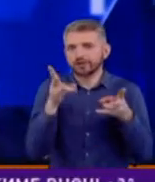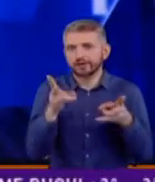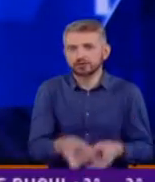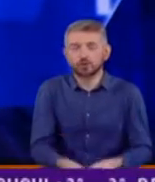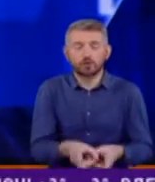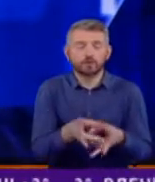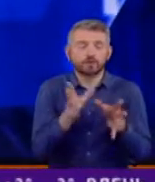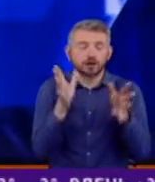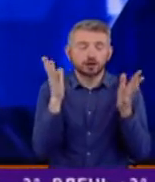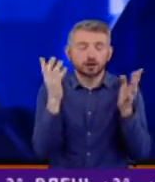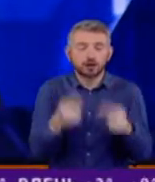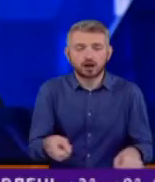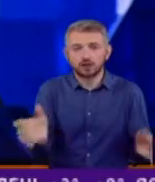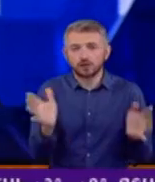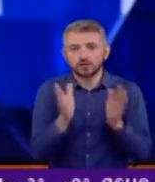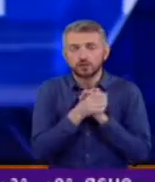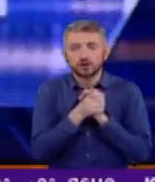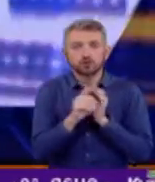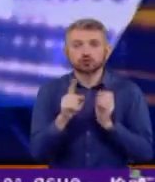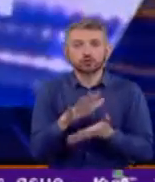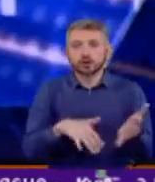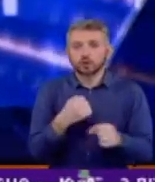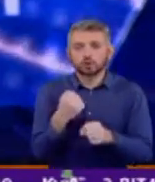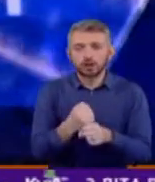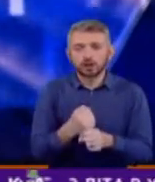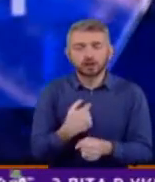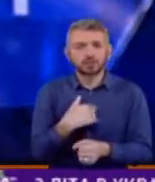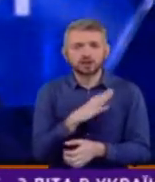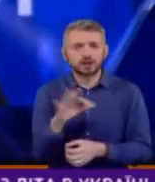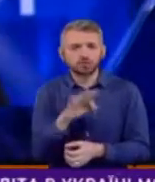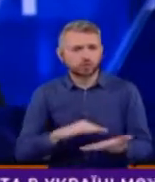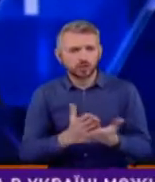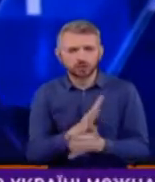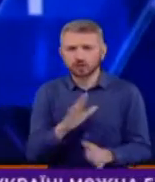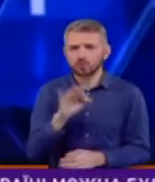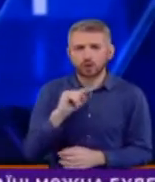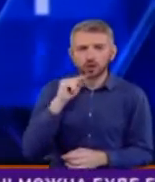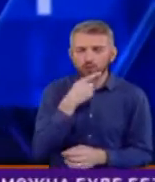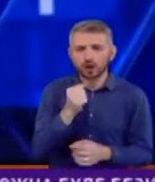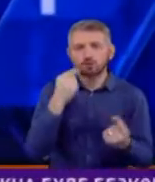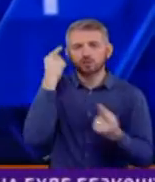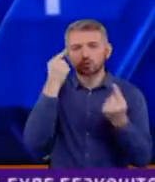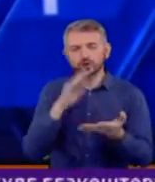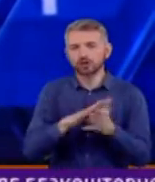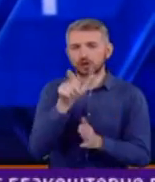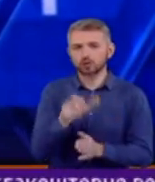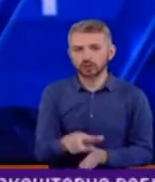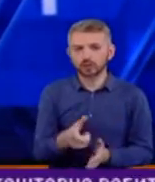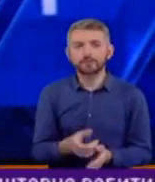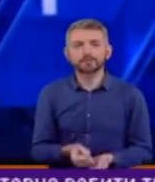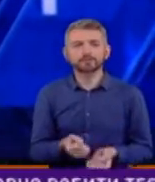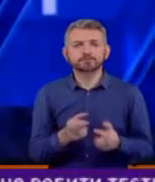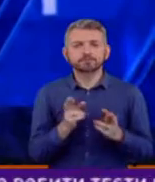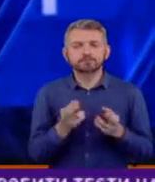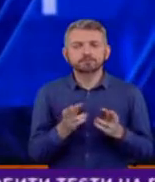крах, розстроєні, не знають, що далі робити. Ми не за політику, не за економіку, а психологічний стан людини. От